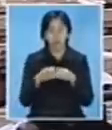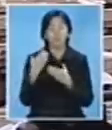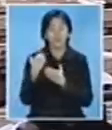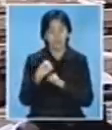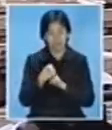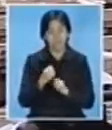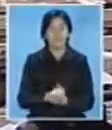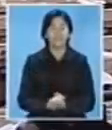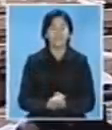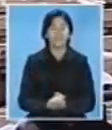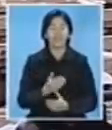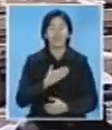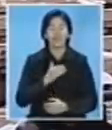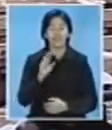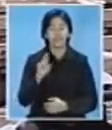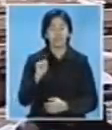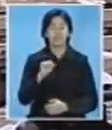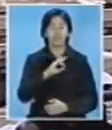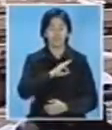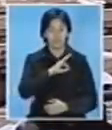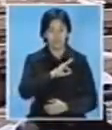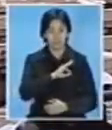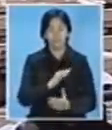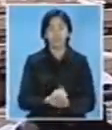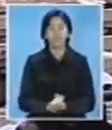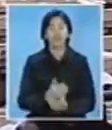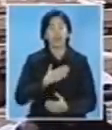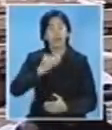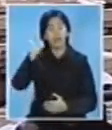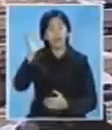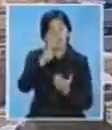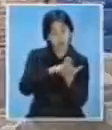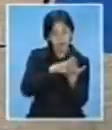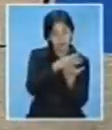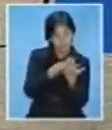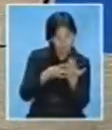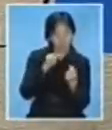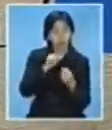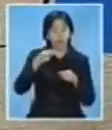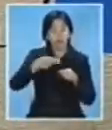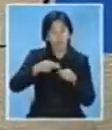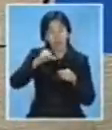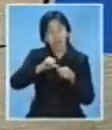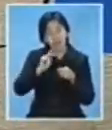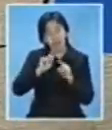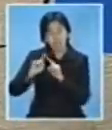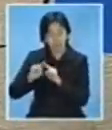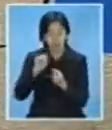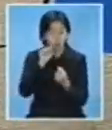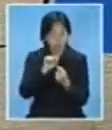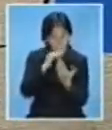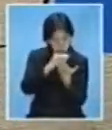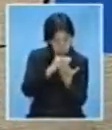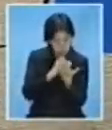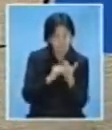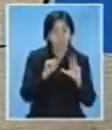ธิปัตย์ในฐานะสมาชิกรัฐสภาขออภิปรายนโยบายพลังงานของรัฐบาลข้อ 3.5.2